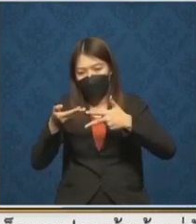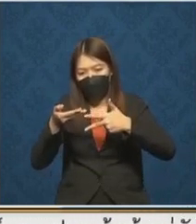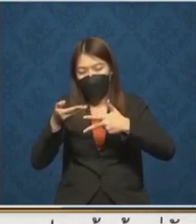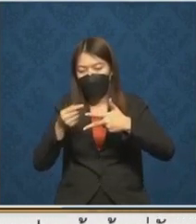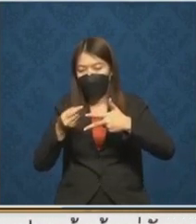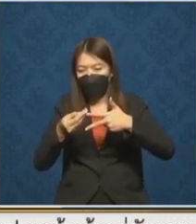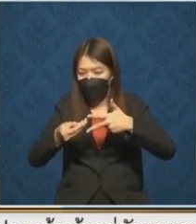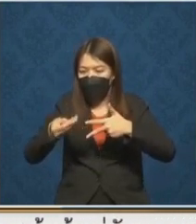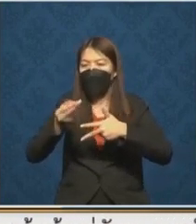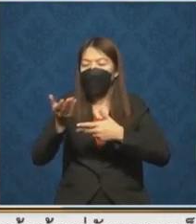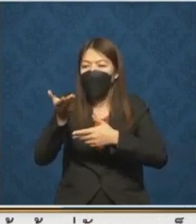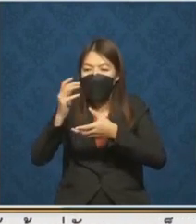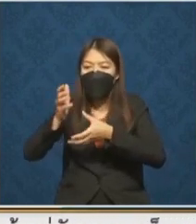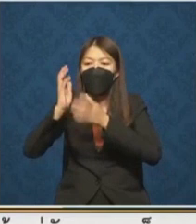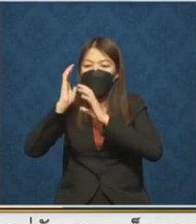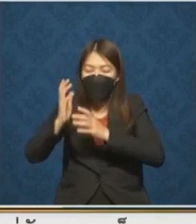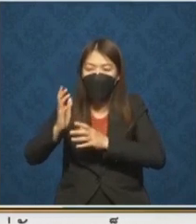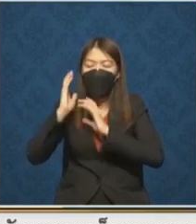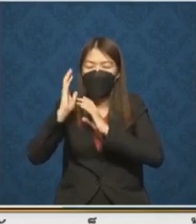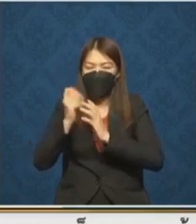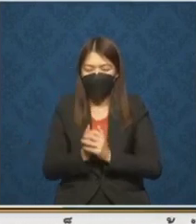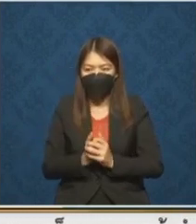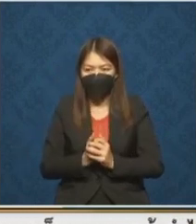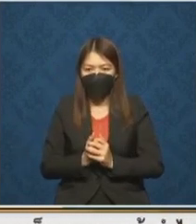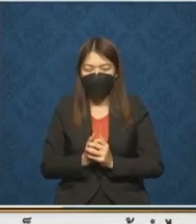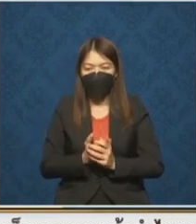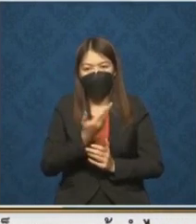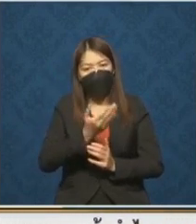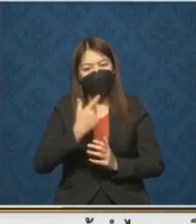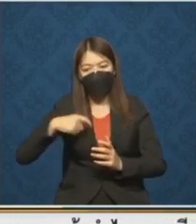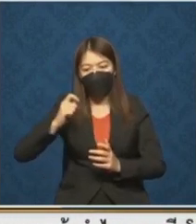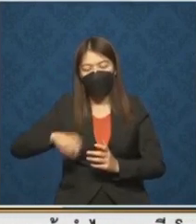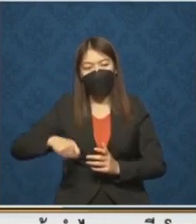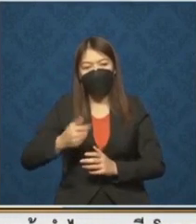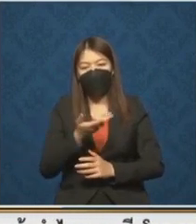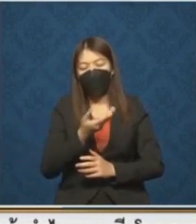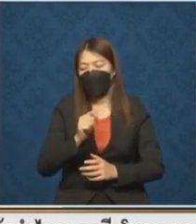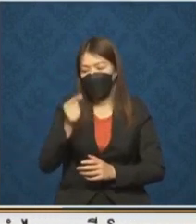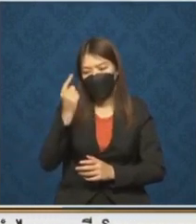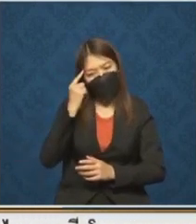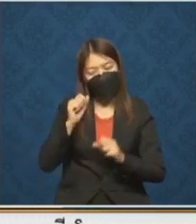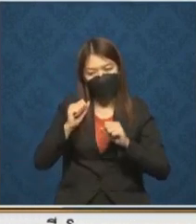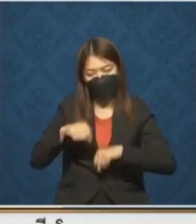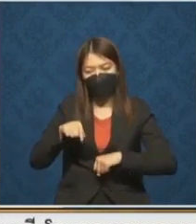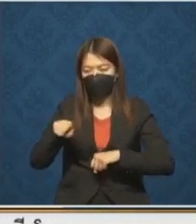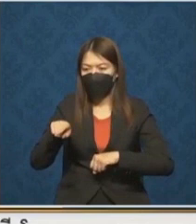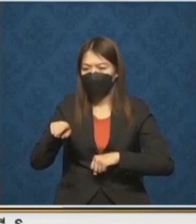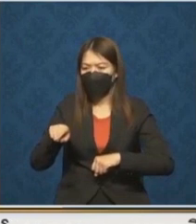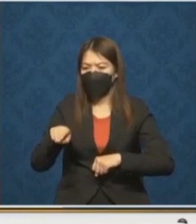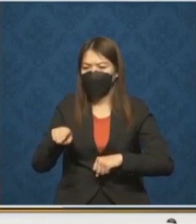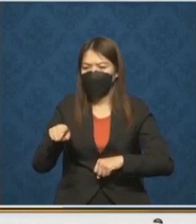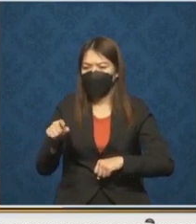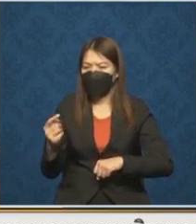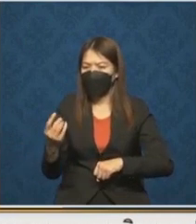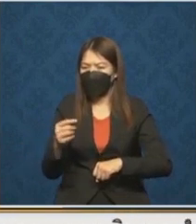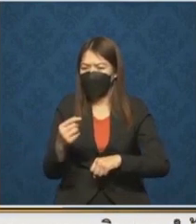ยืนขออุทร โดยขออนุญาokeธีกา สารดีกาได้วิJA วา possible สารดิทั้ง 4